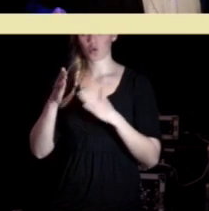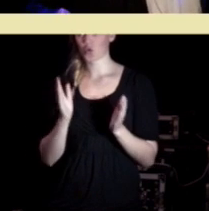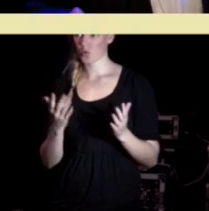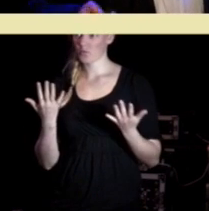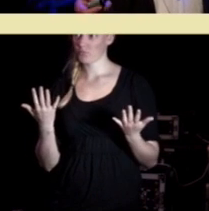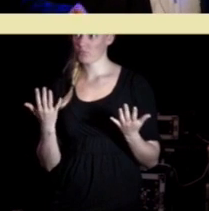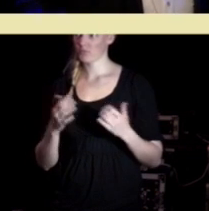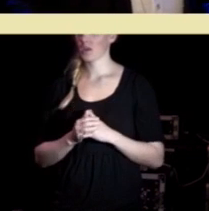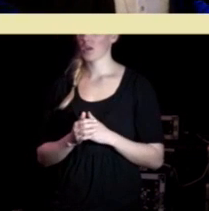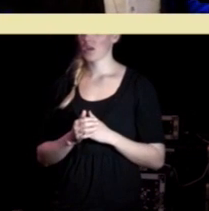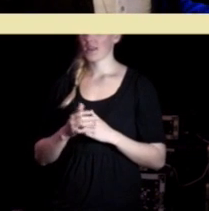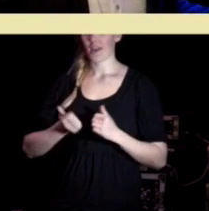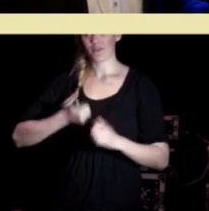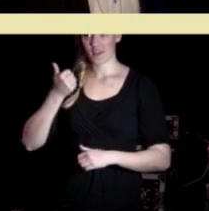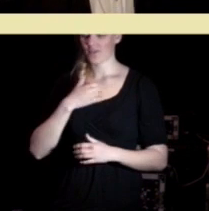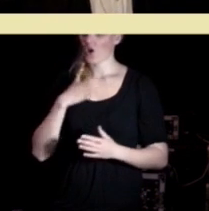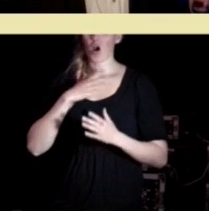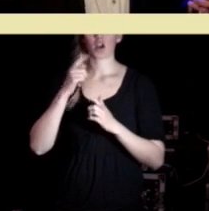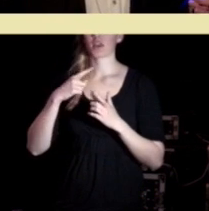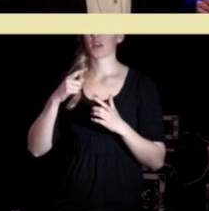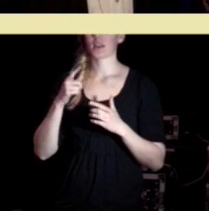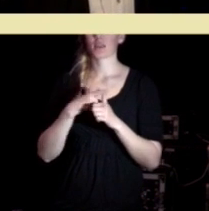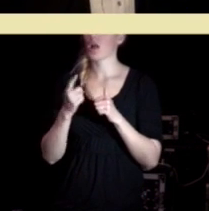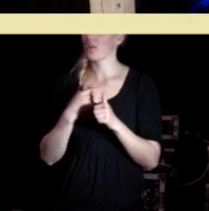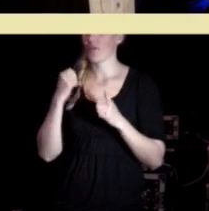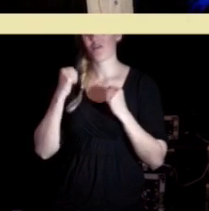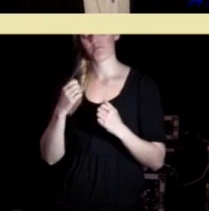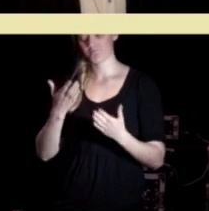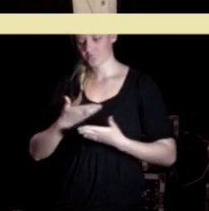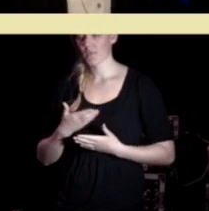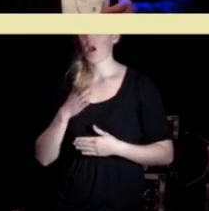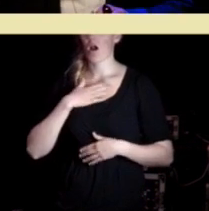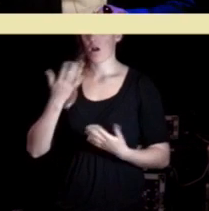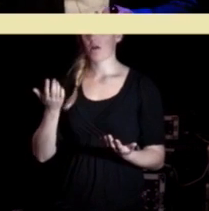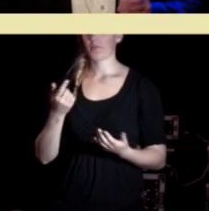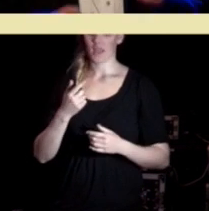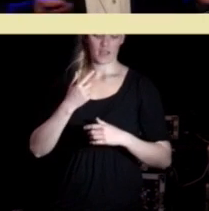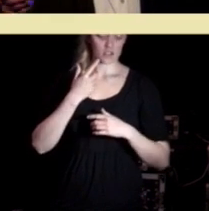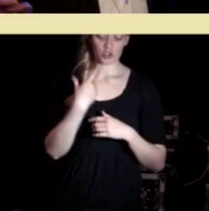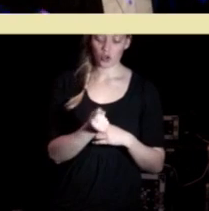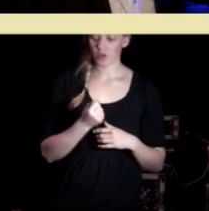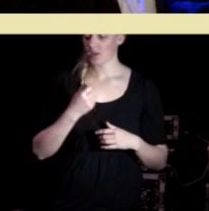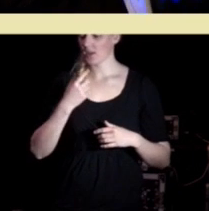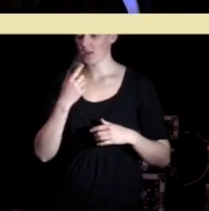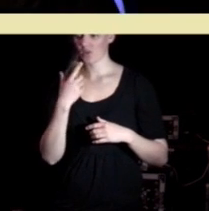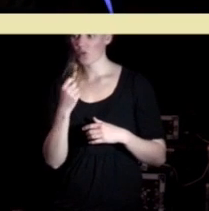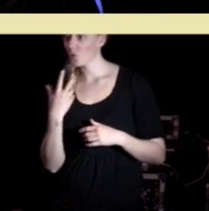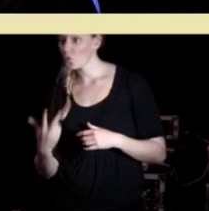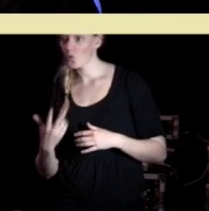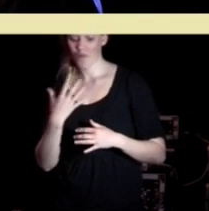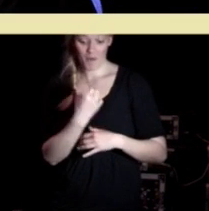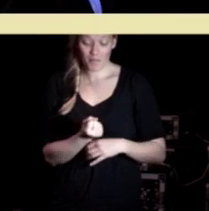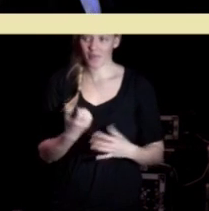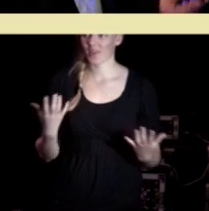populasjonen deres, for det er jo viktig. Det har man heller ikke tall på. Vi vil ha tall på det. Er det 50 i uken? Er det 72 i uken? Det tallet må vi ha. Og da kommer vi jo frem til